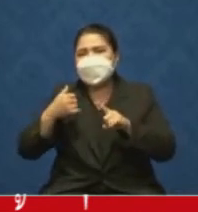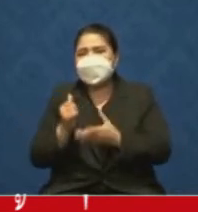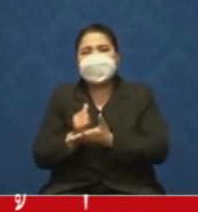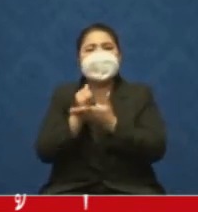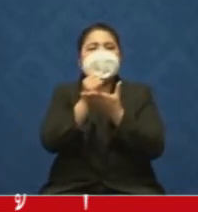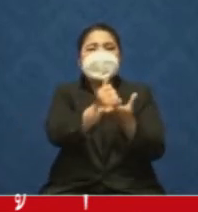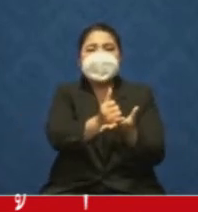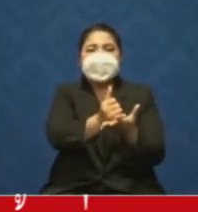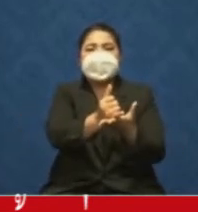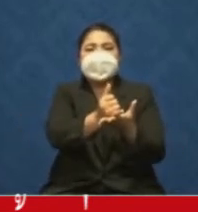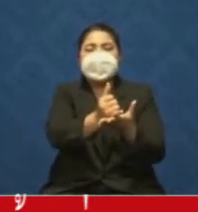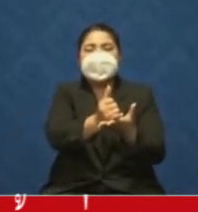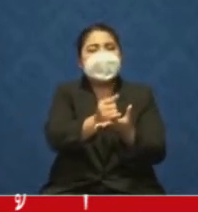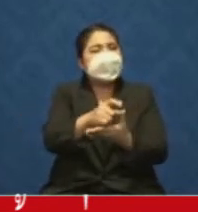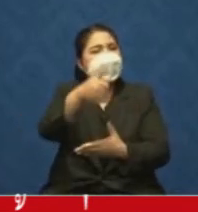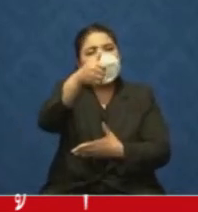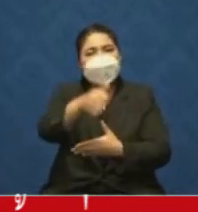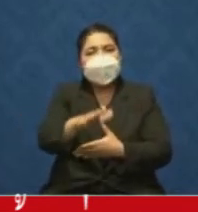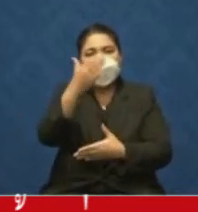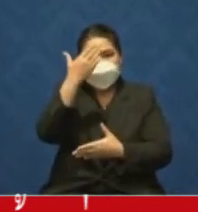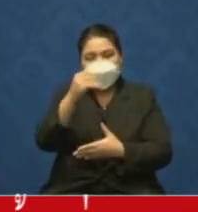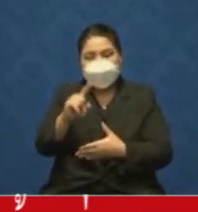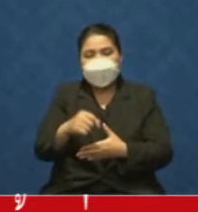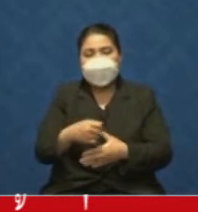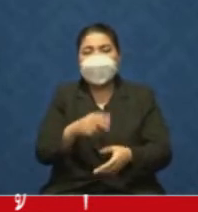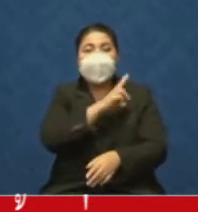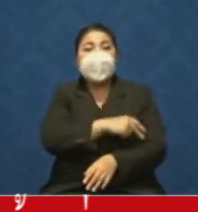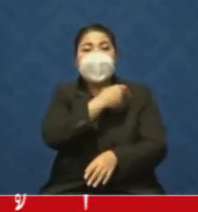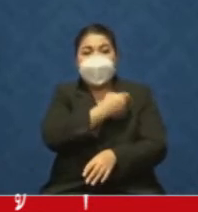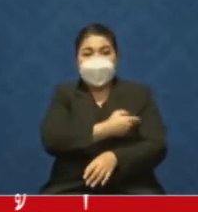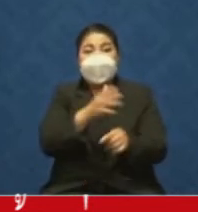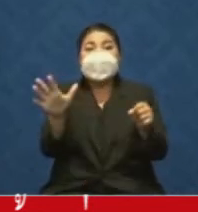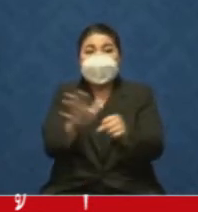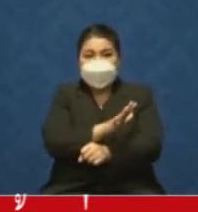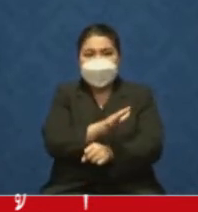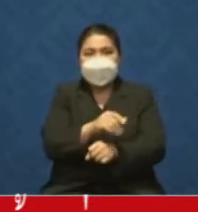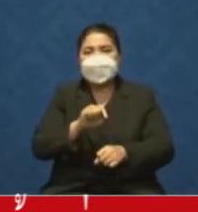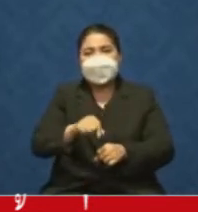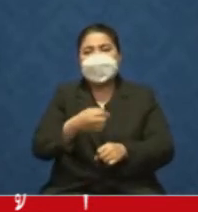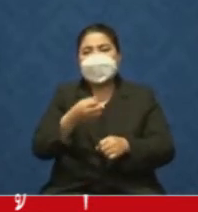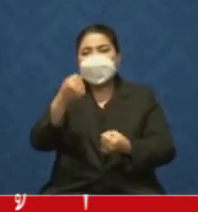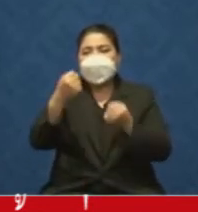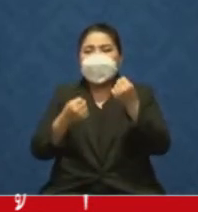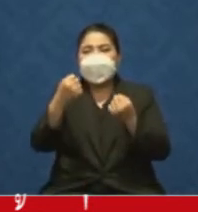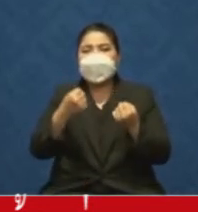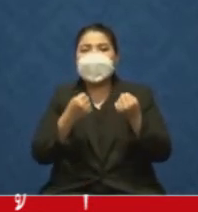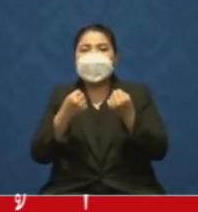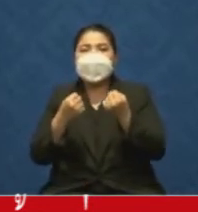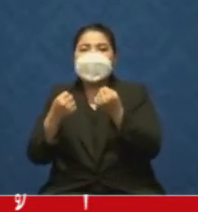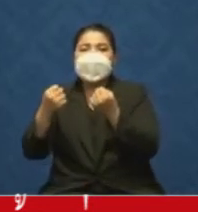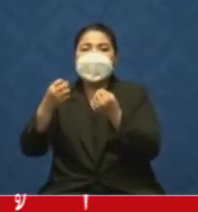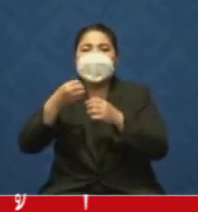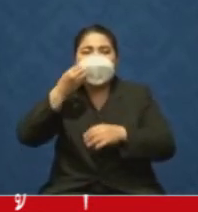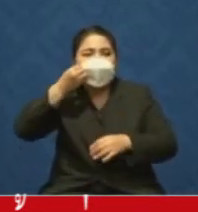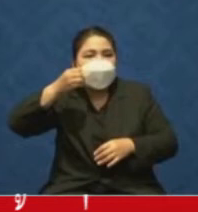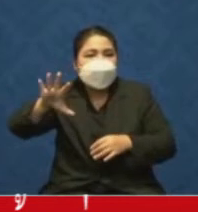ในโงพยาบาลได้เพราะว่าเตียงเต็ต้องขับลดกับบ้านมาถึงบ้านมันด